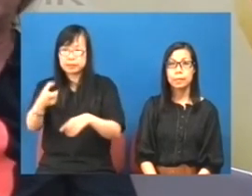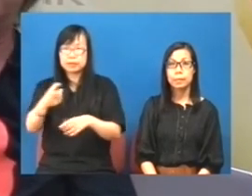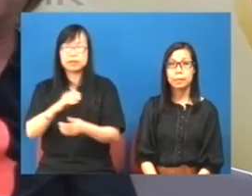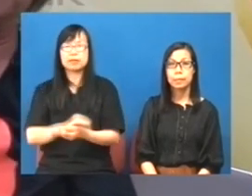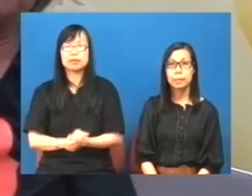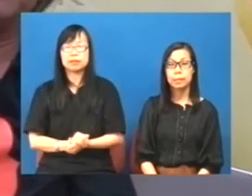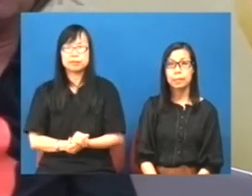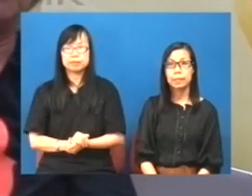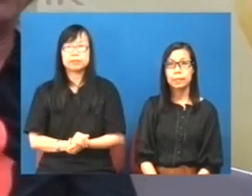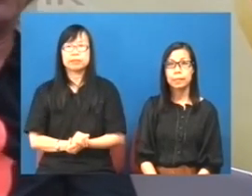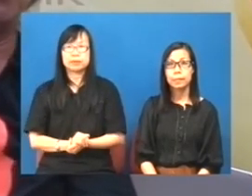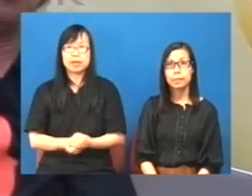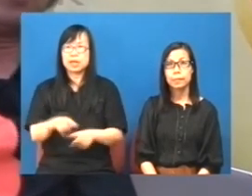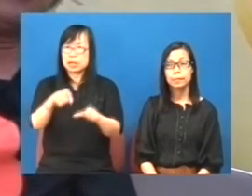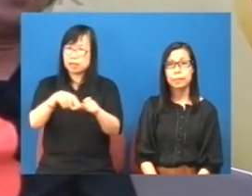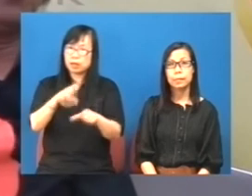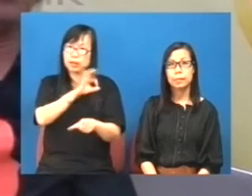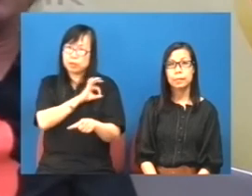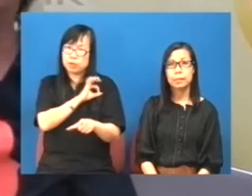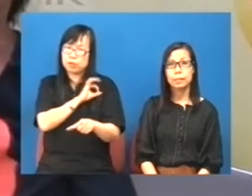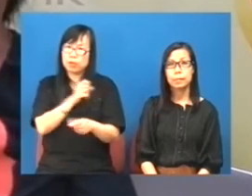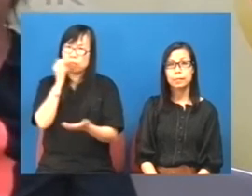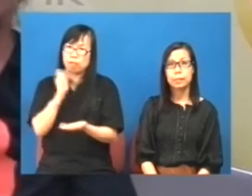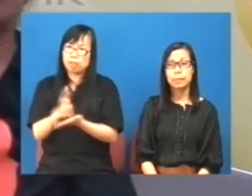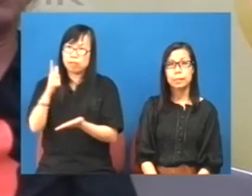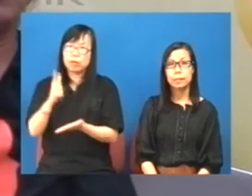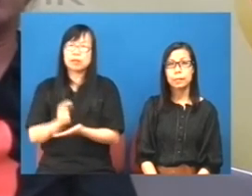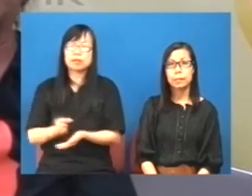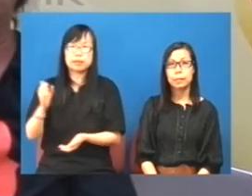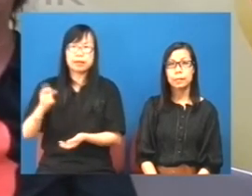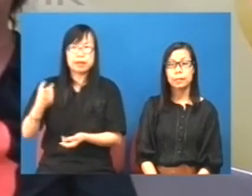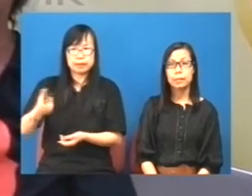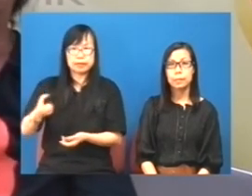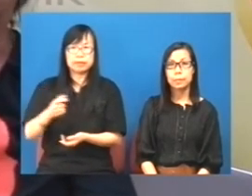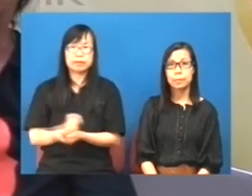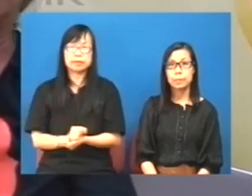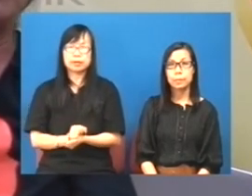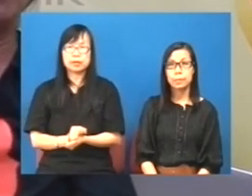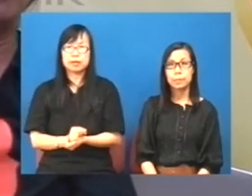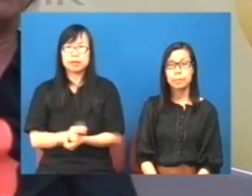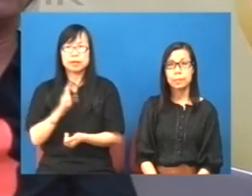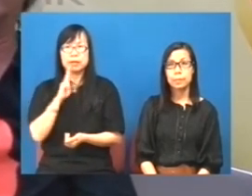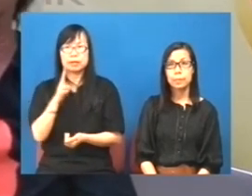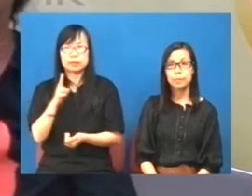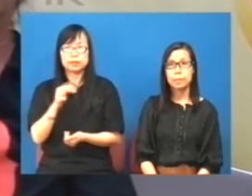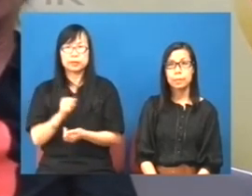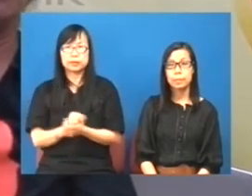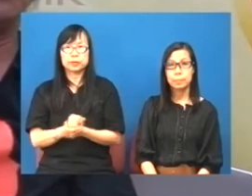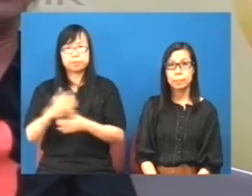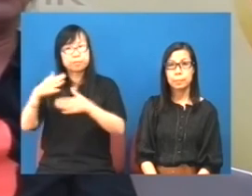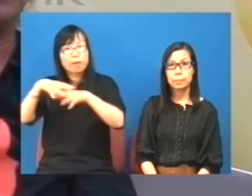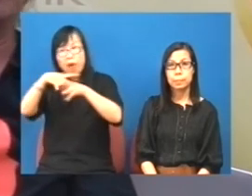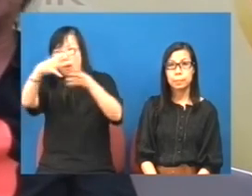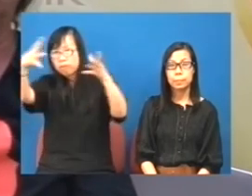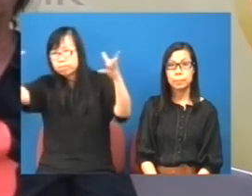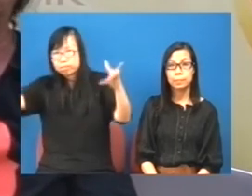那些會員昂貴的費用以及收打球的人的費用令到他變成一個世外桃源